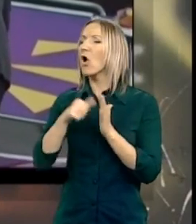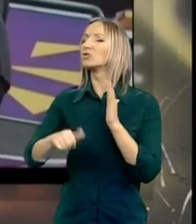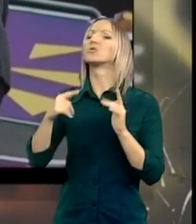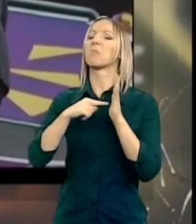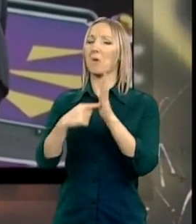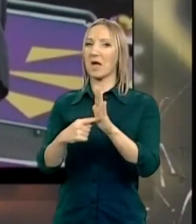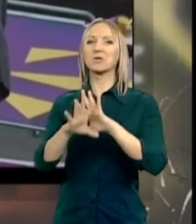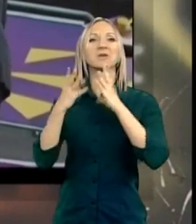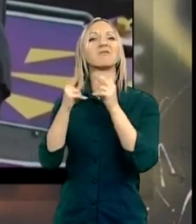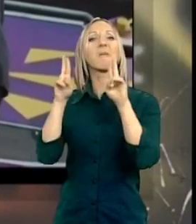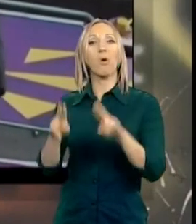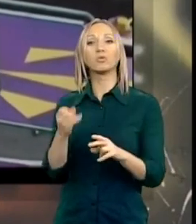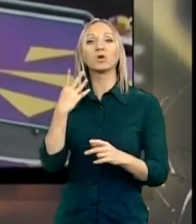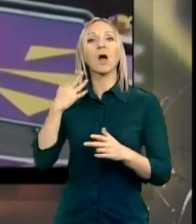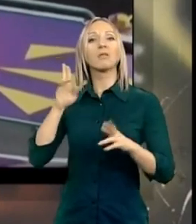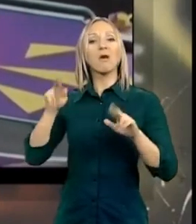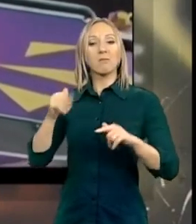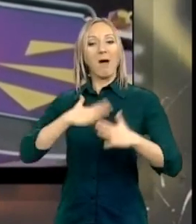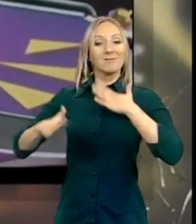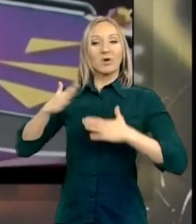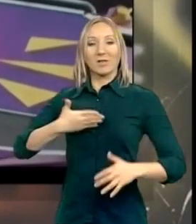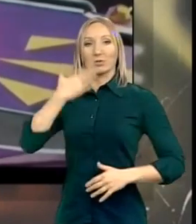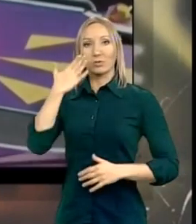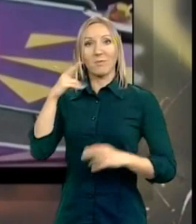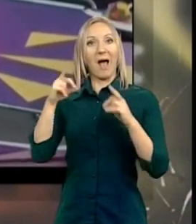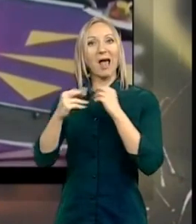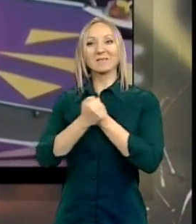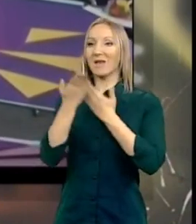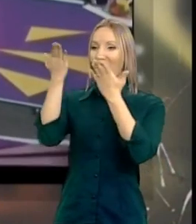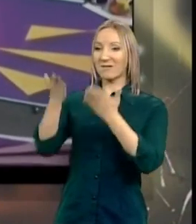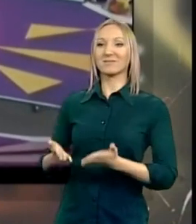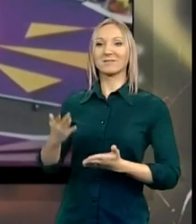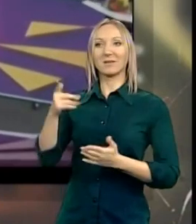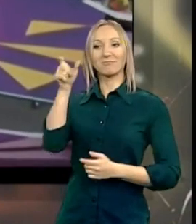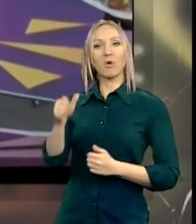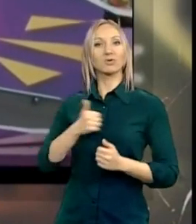moguće kada postoji želje za uspehom. Alex Zanardi, osoba s integritetom.